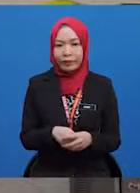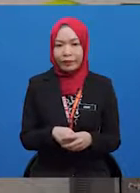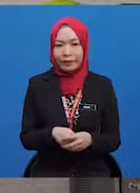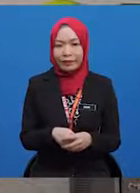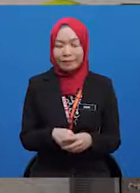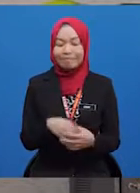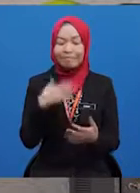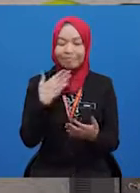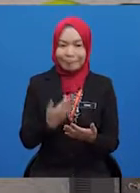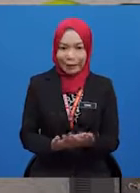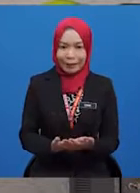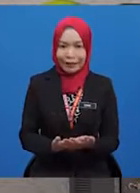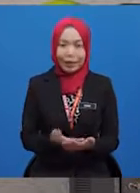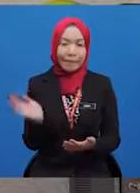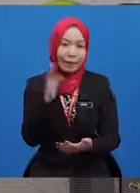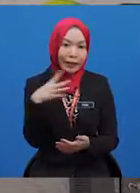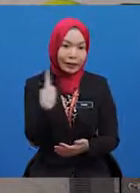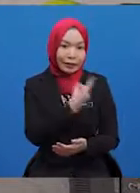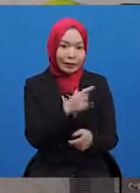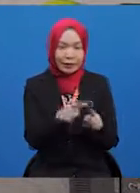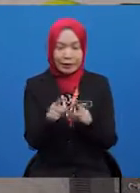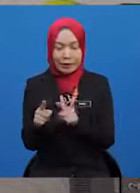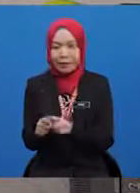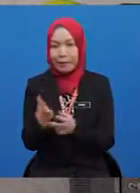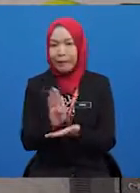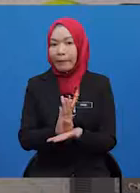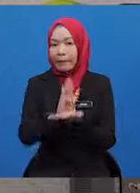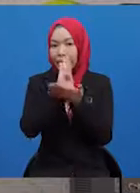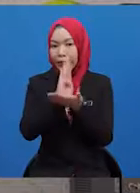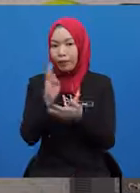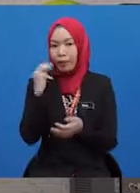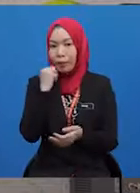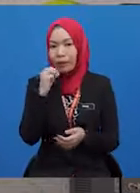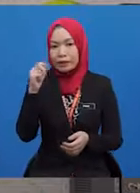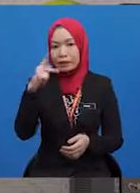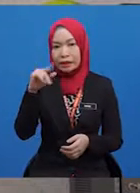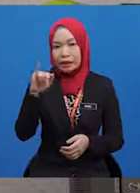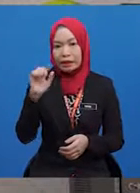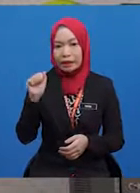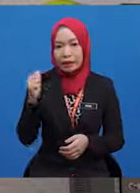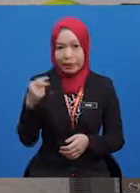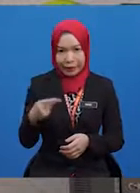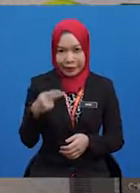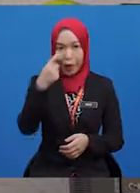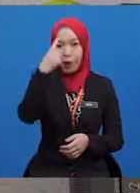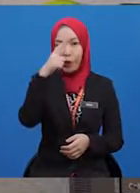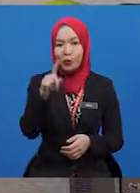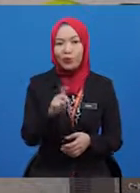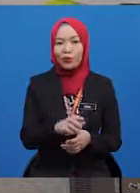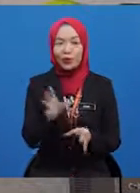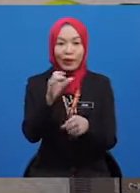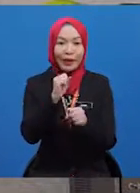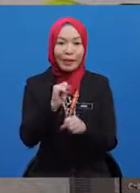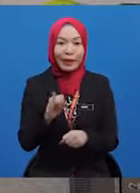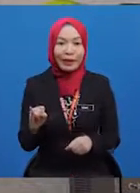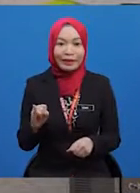Baiklah, mari kita sama-sama membantu Makcik Kiah untuk merealisasikan